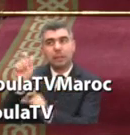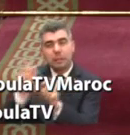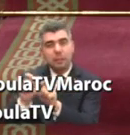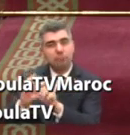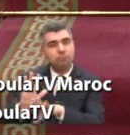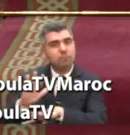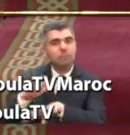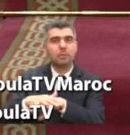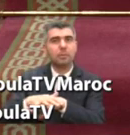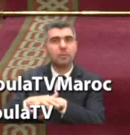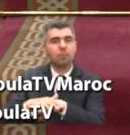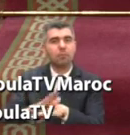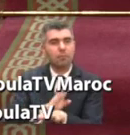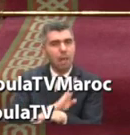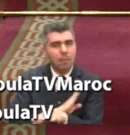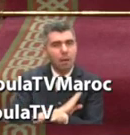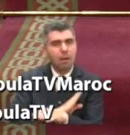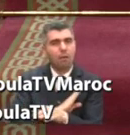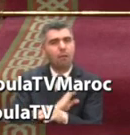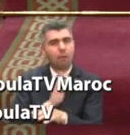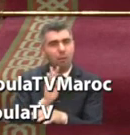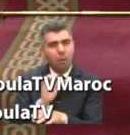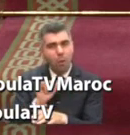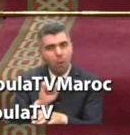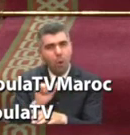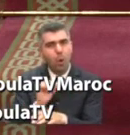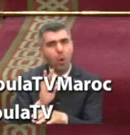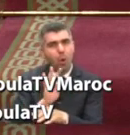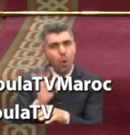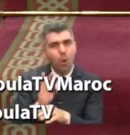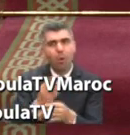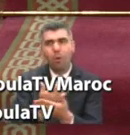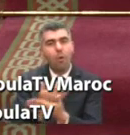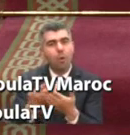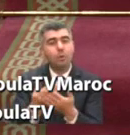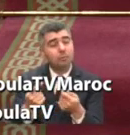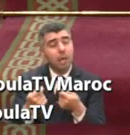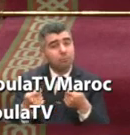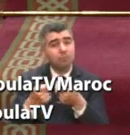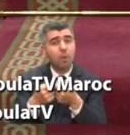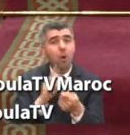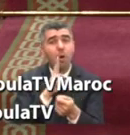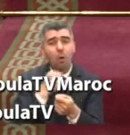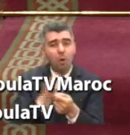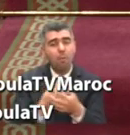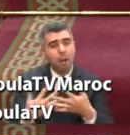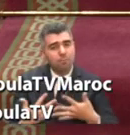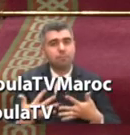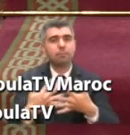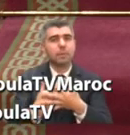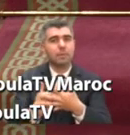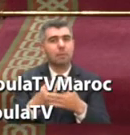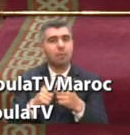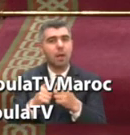يعني كأباء كإخوان كأساتذة كنواب برلمانيين كحكومة وجميع مكونات المجتمع، أننا نحارب مثل